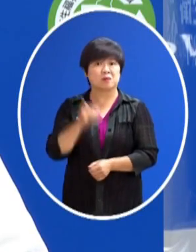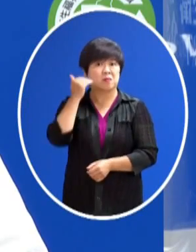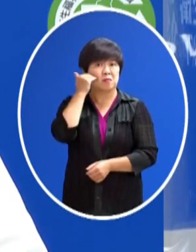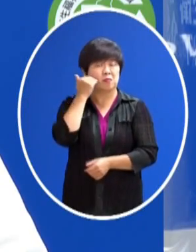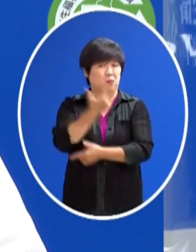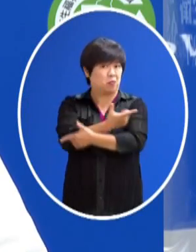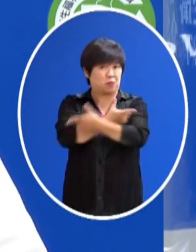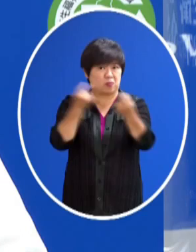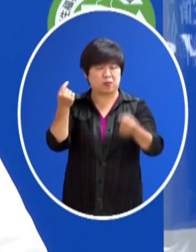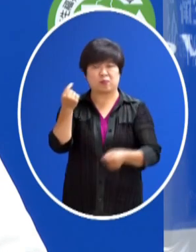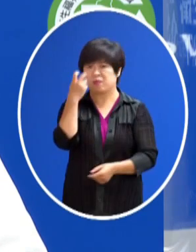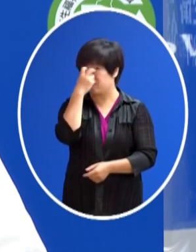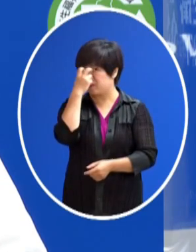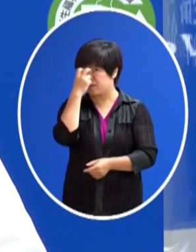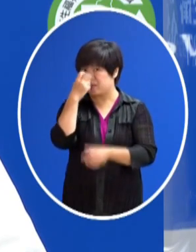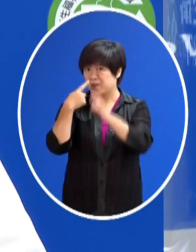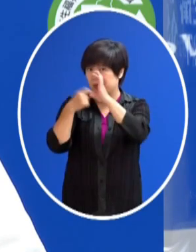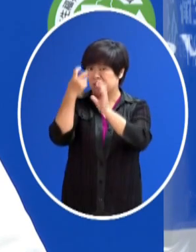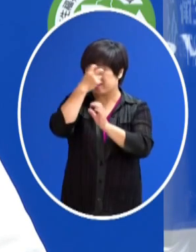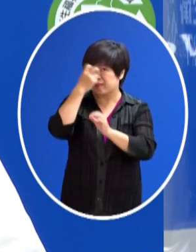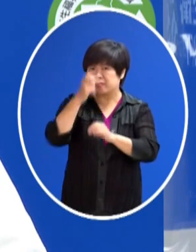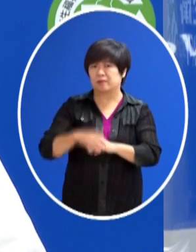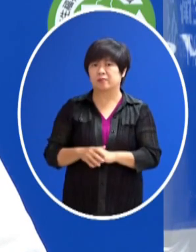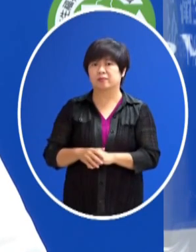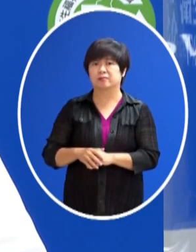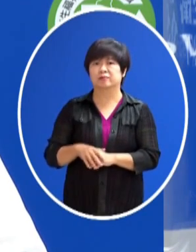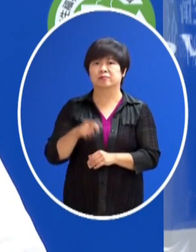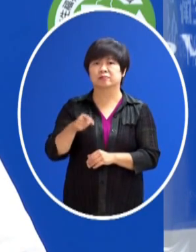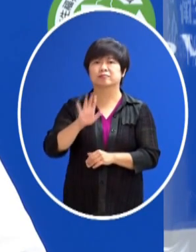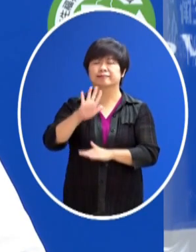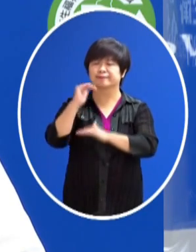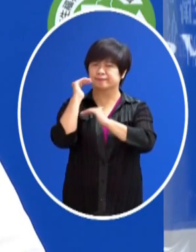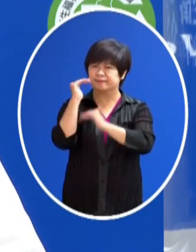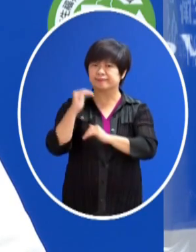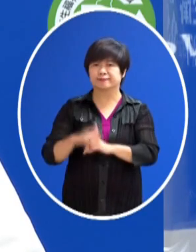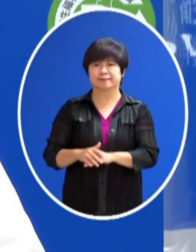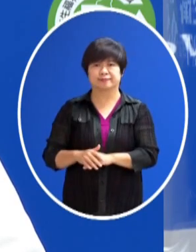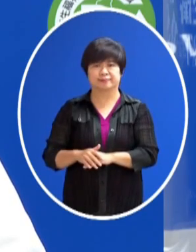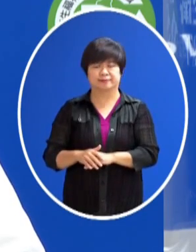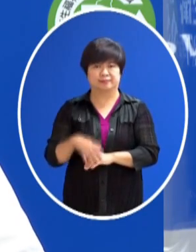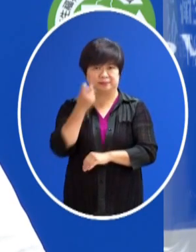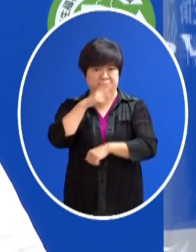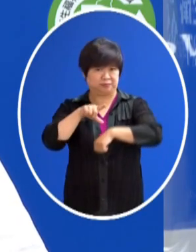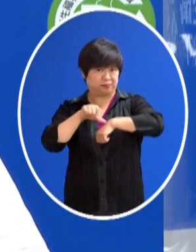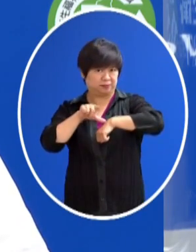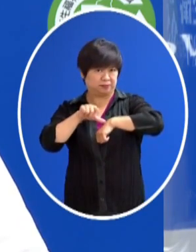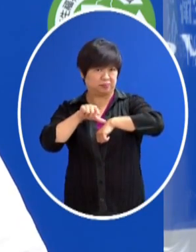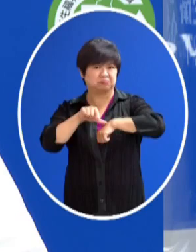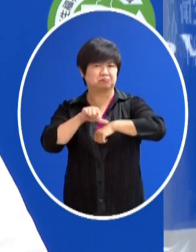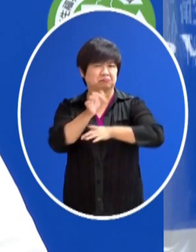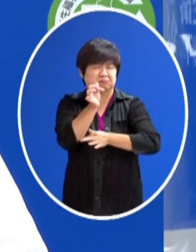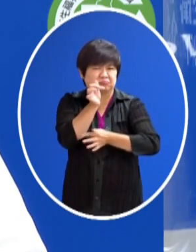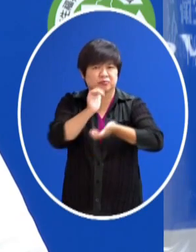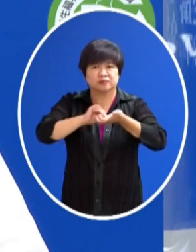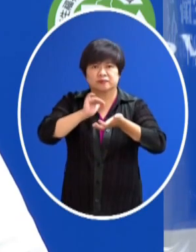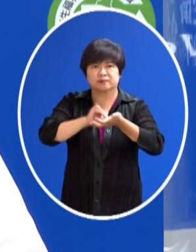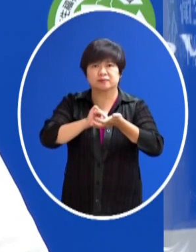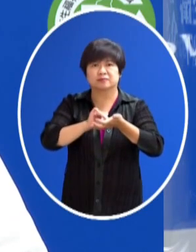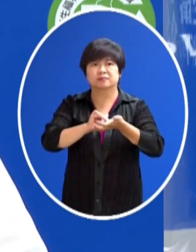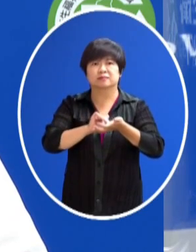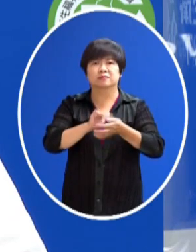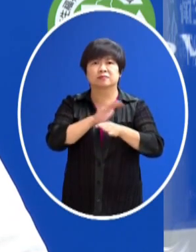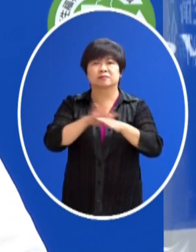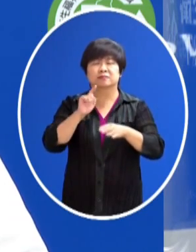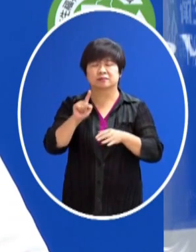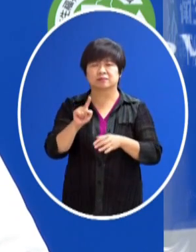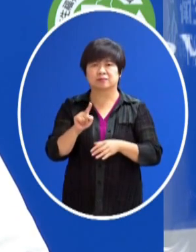来调查，算陈部长足客气的，因为照你来讲，照迄个 传染病防治法的第九条，